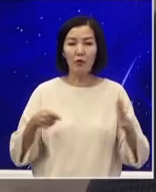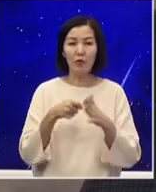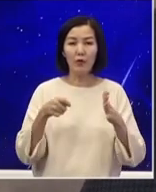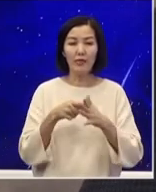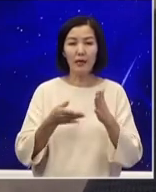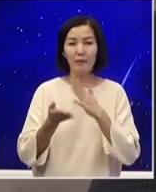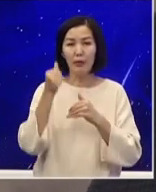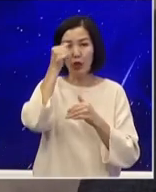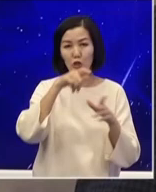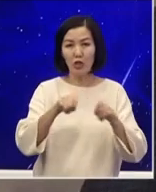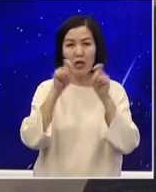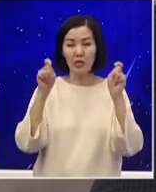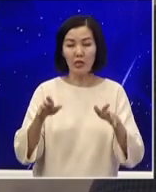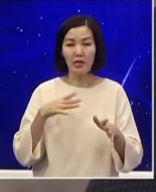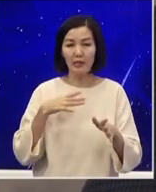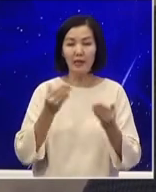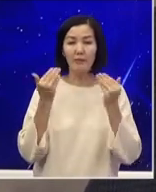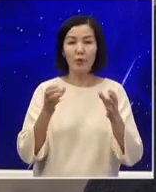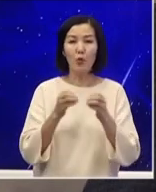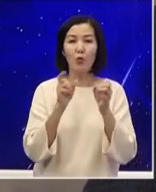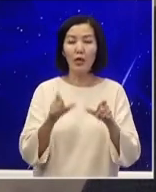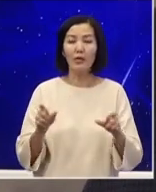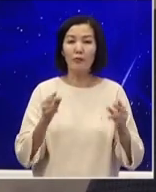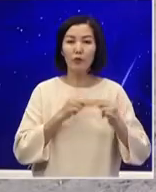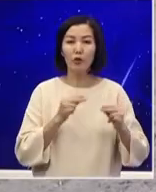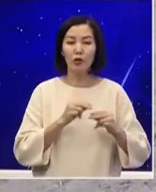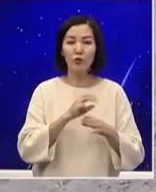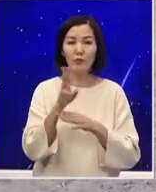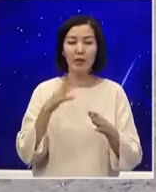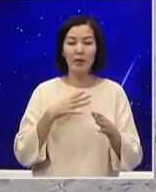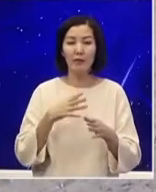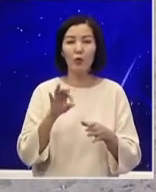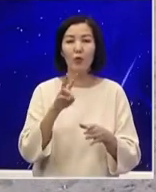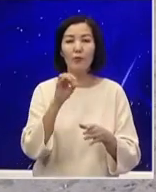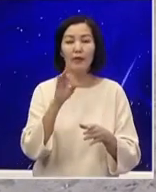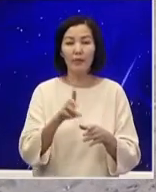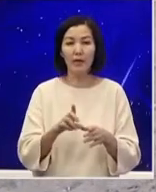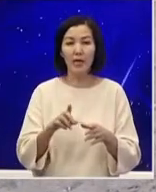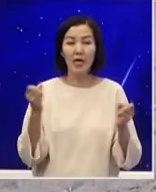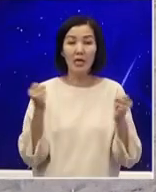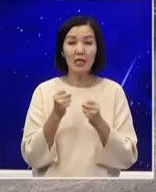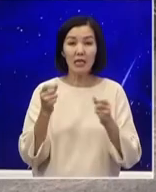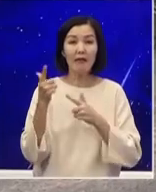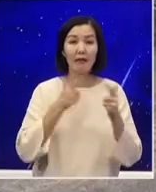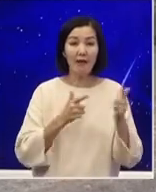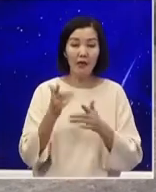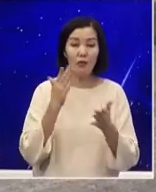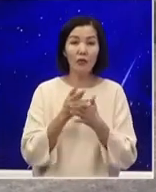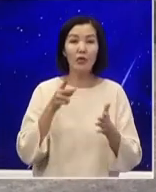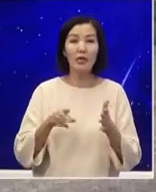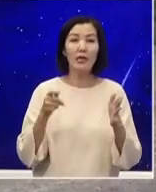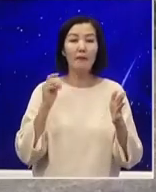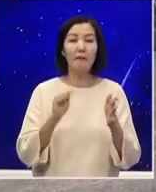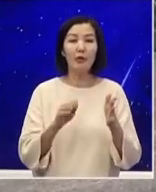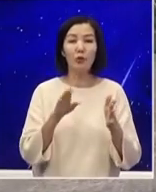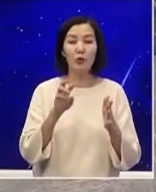Биыл міне округтен 10 адам тұрақты жұмыспен қамтылды. Өмірбек Ахметов те қысқа тас түйін дайын отыр. 2000 тонна